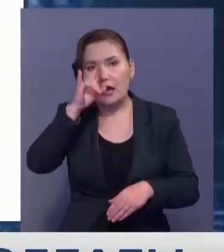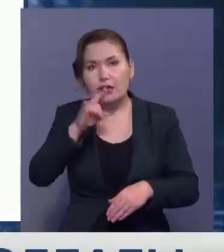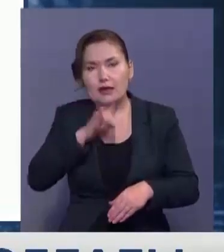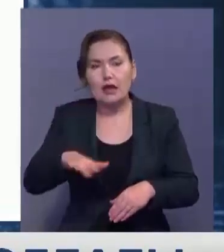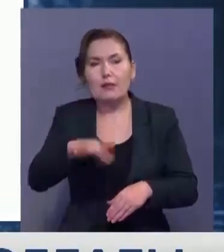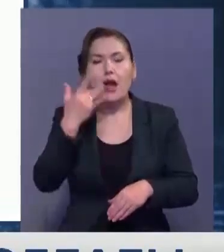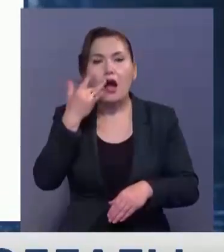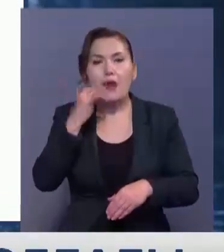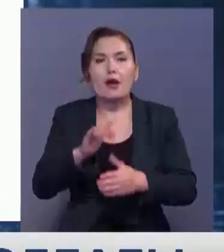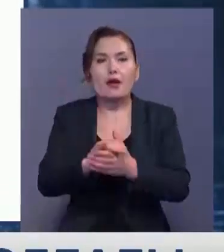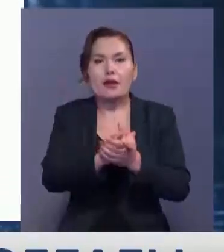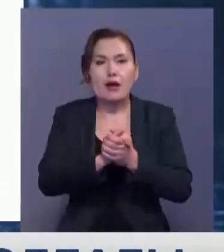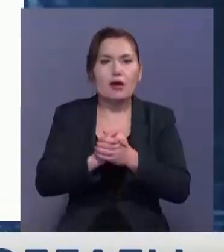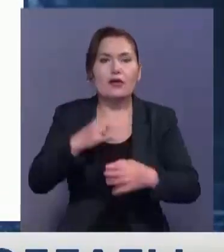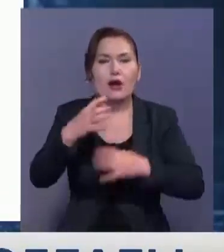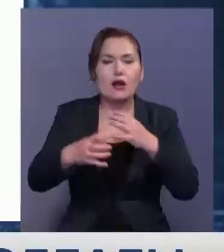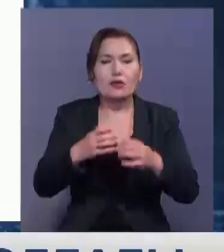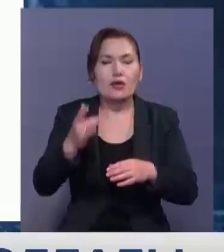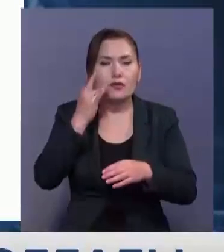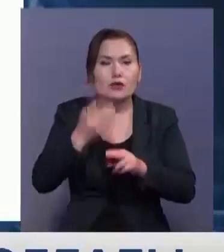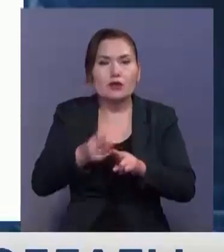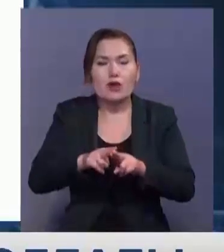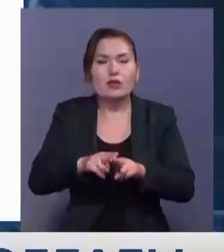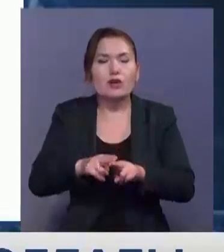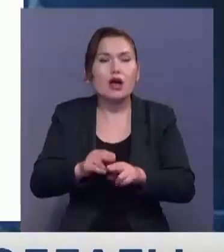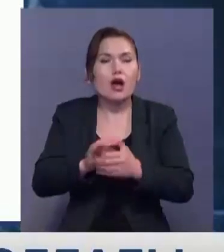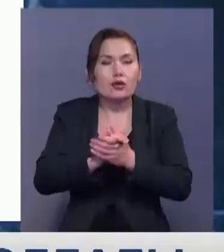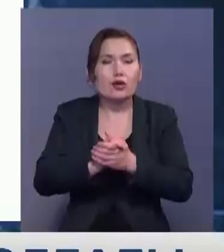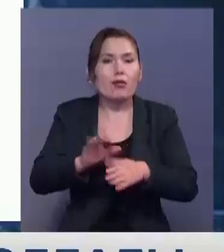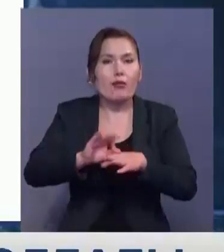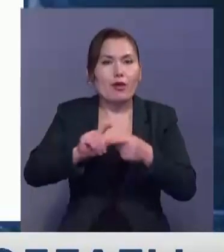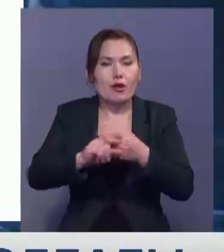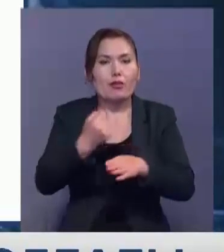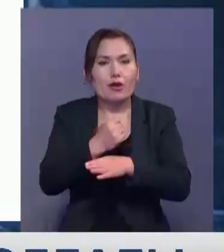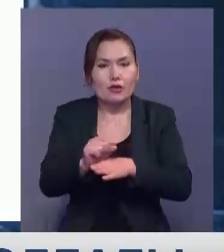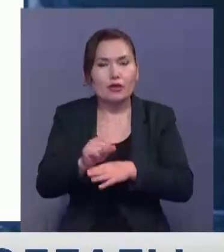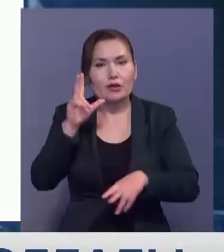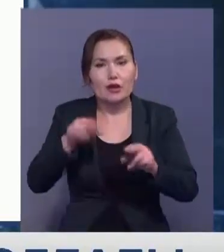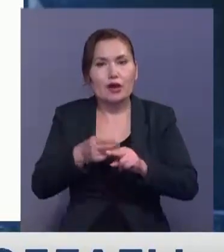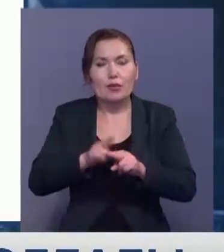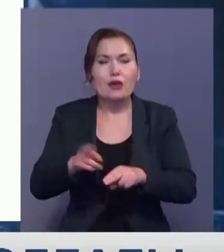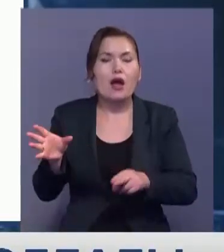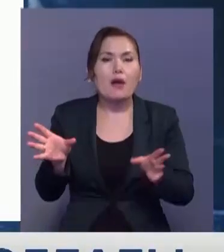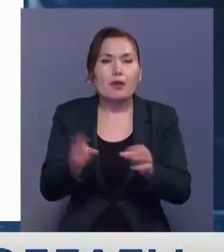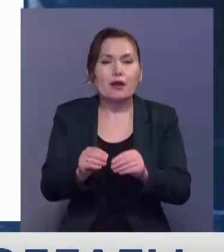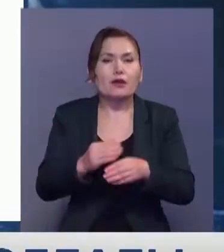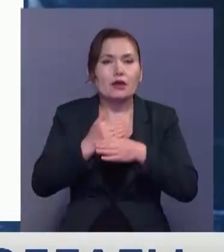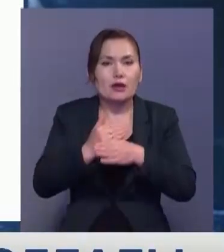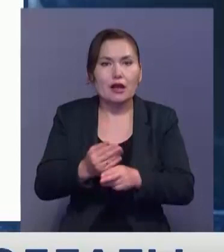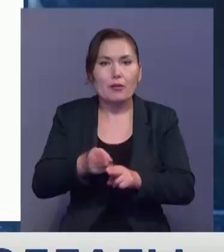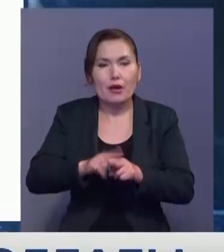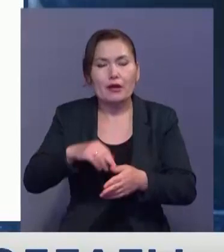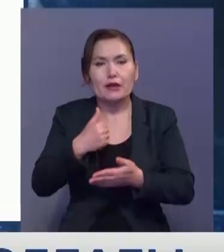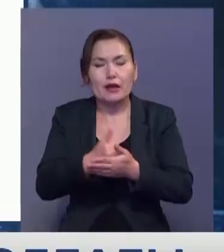елдерімізбен бүкіл халықаралық қоғамдастық күрделі кезеңді бастан өткеруде. Жақын болашақта өзара қолдау мен түсіністік